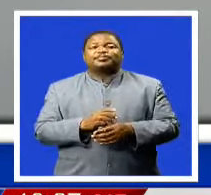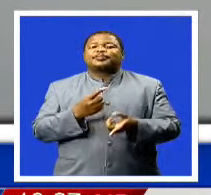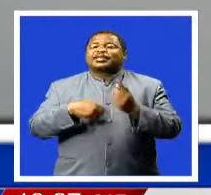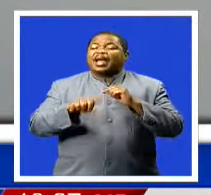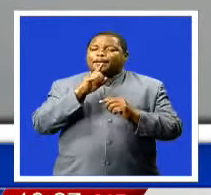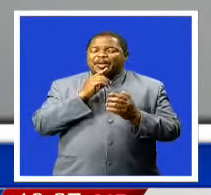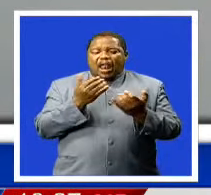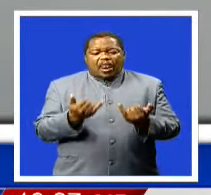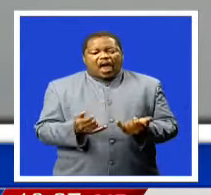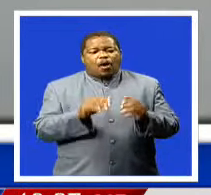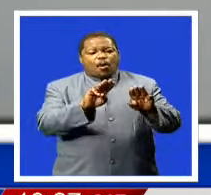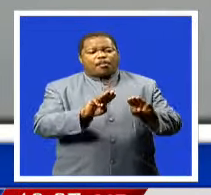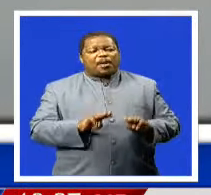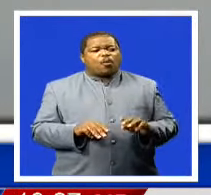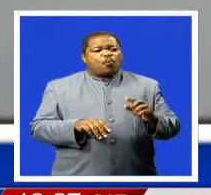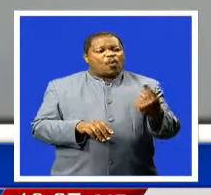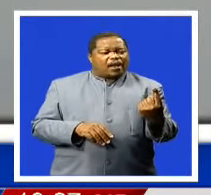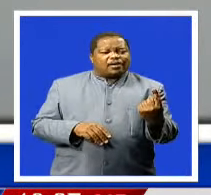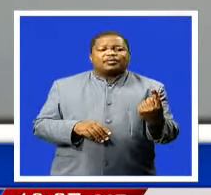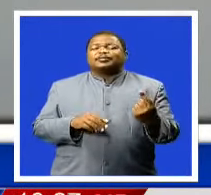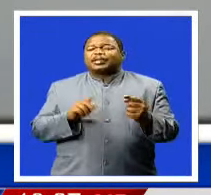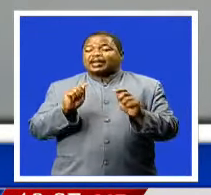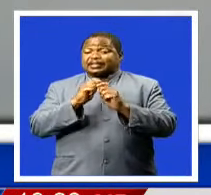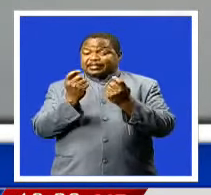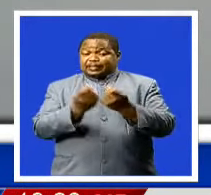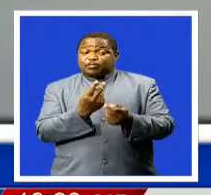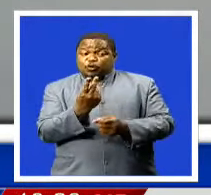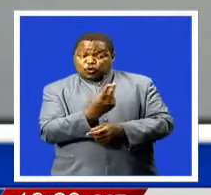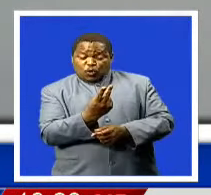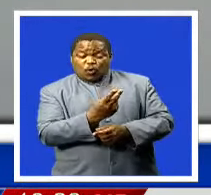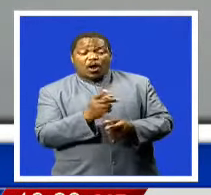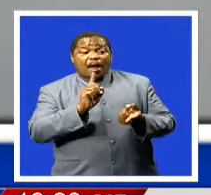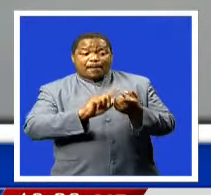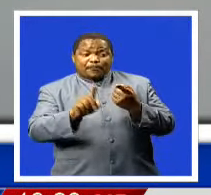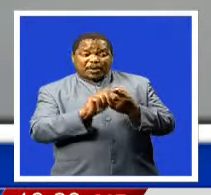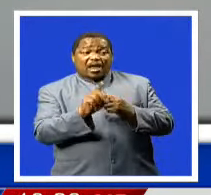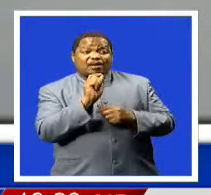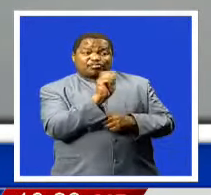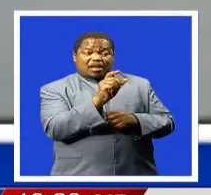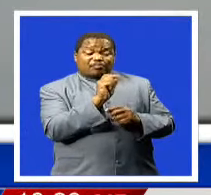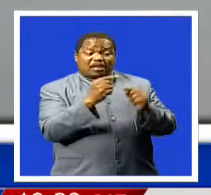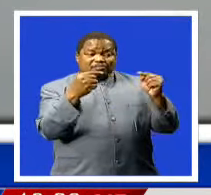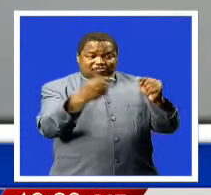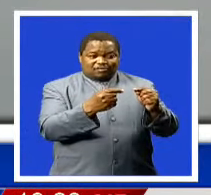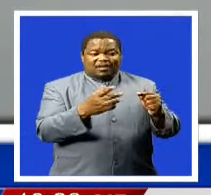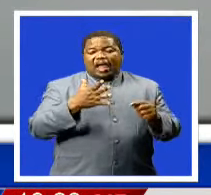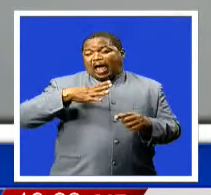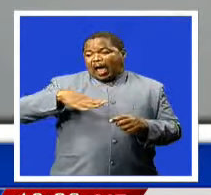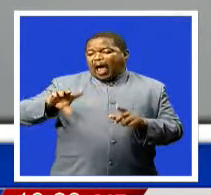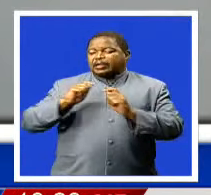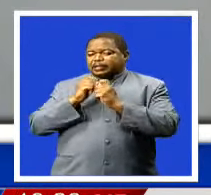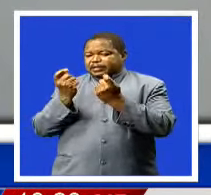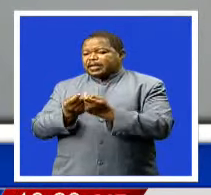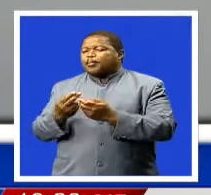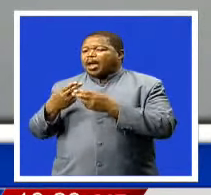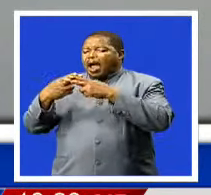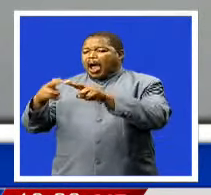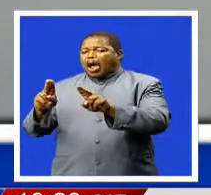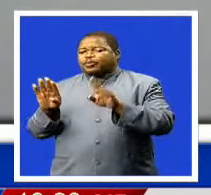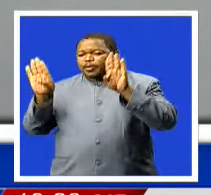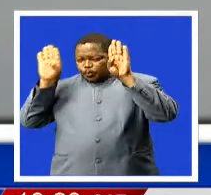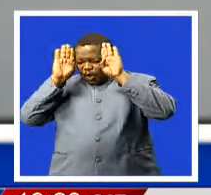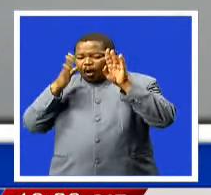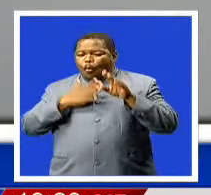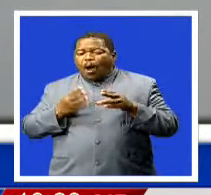lamathathu langaphandle nawo asafuna kubukeka ukuthi singafaka abantu labangakhi khona vele it's a small number nakhona akusile kumbe langasichuba ukuthi